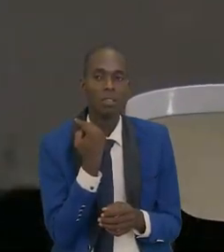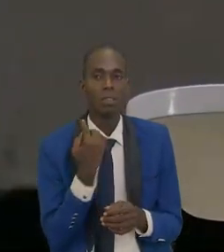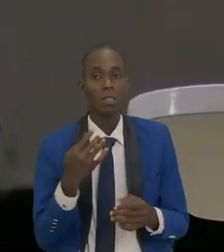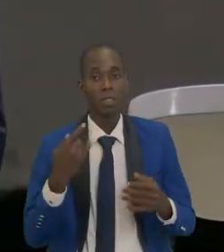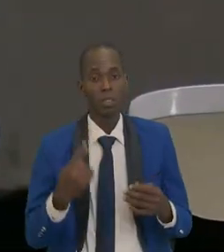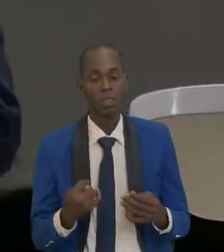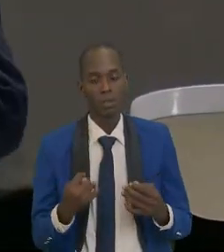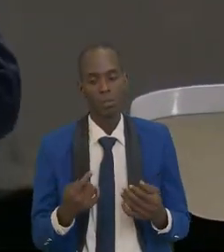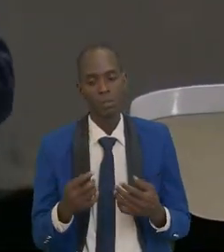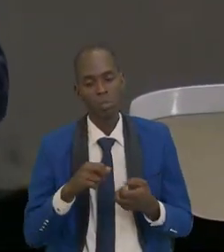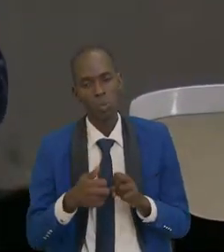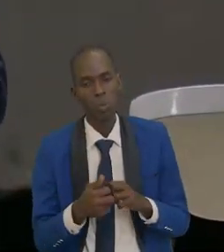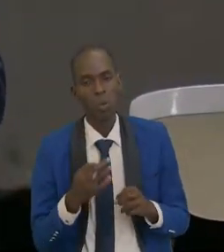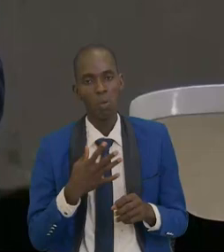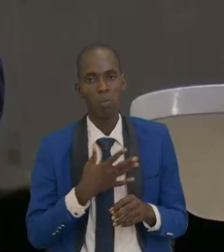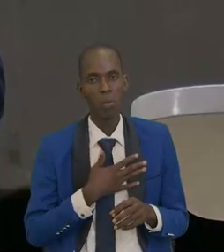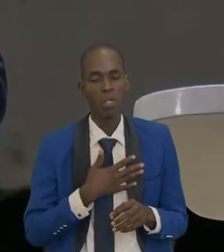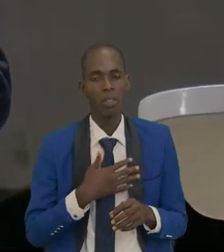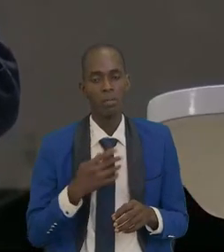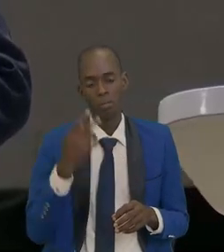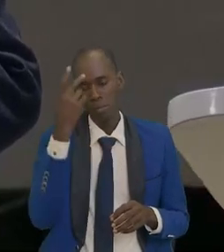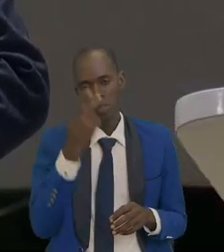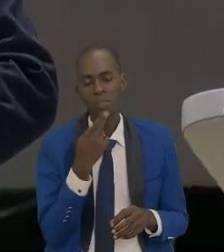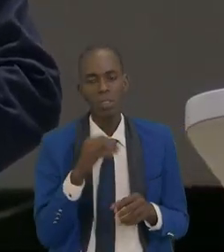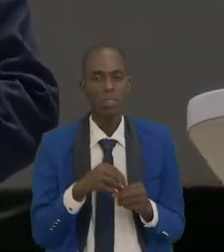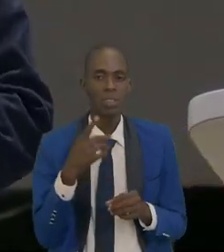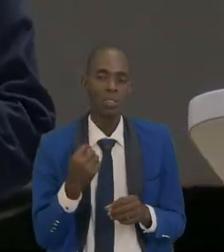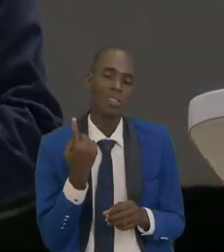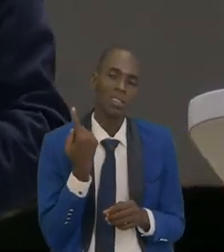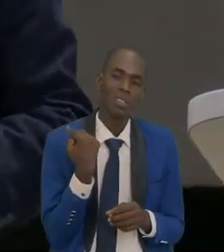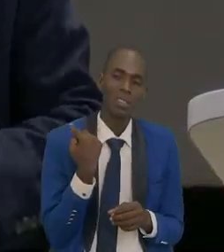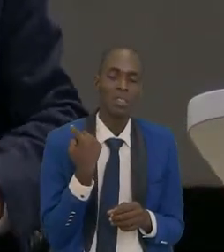Les conditions de mes parents dans le passé récent.